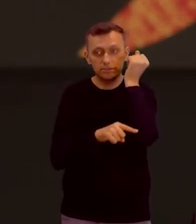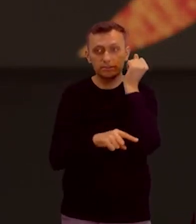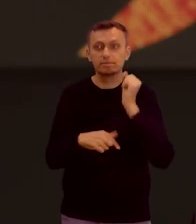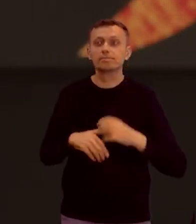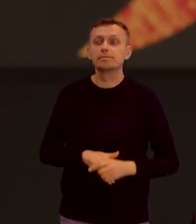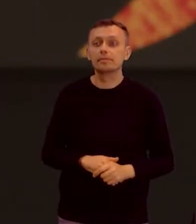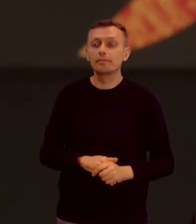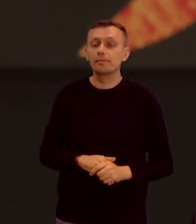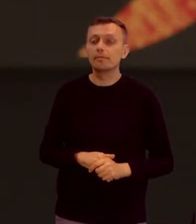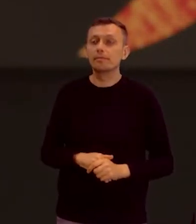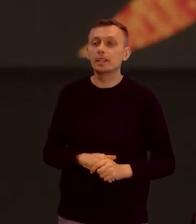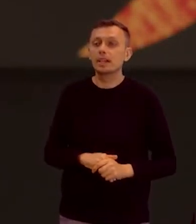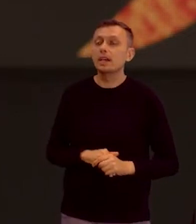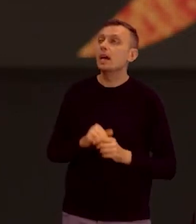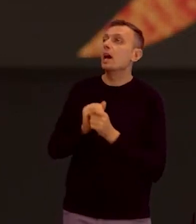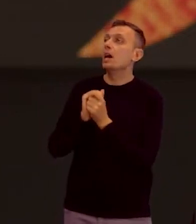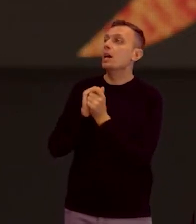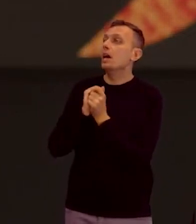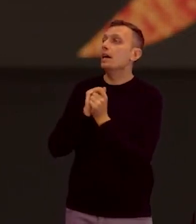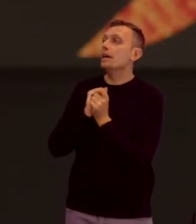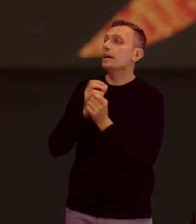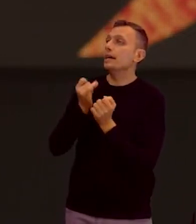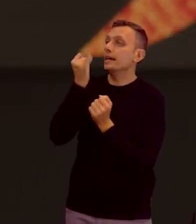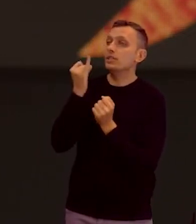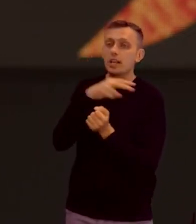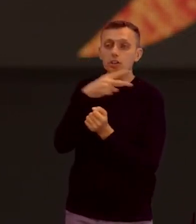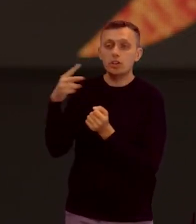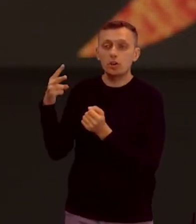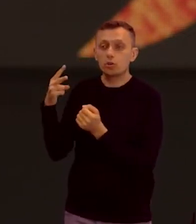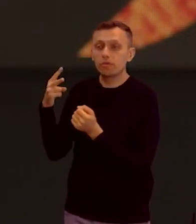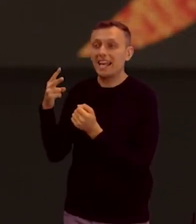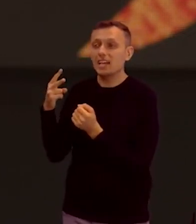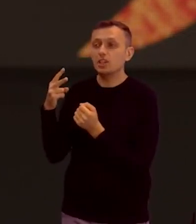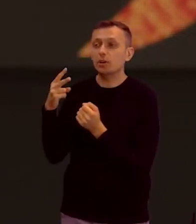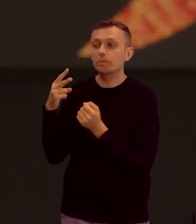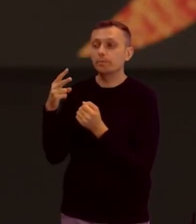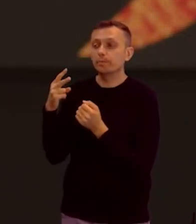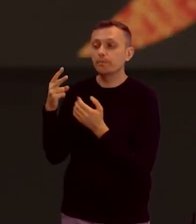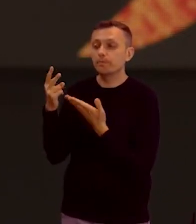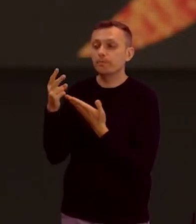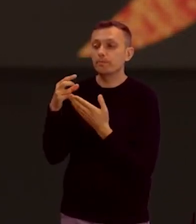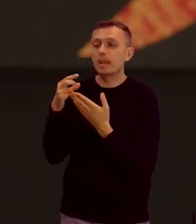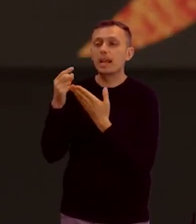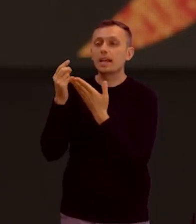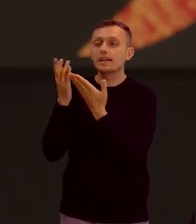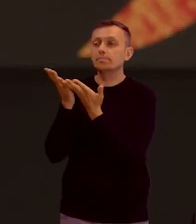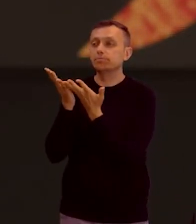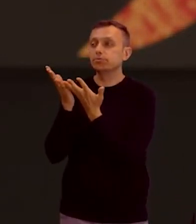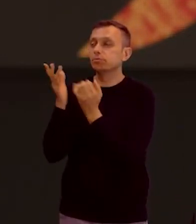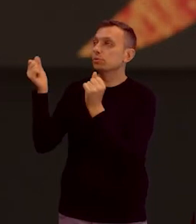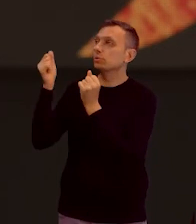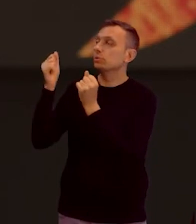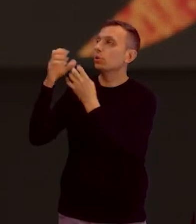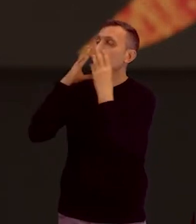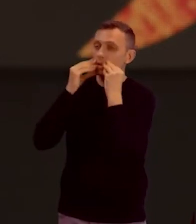także sposobem na zachowanie ciągłości rodziny do następnych pokoleń. Każdy